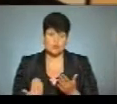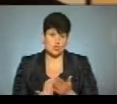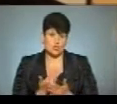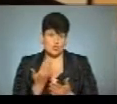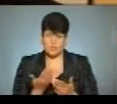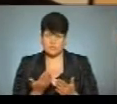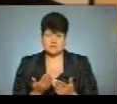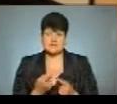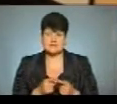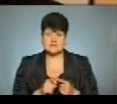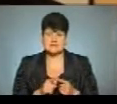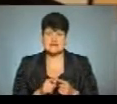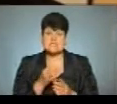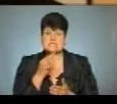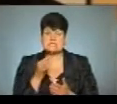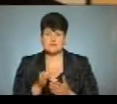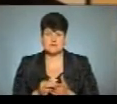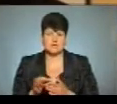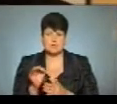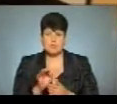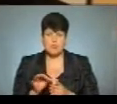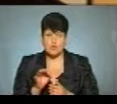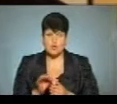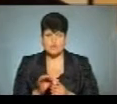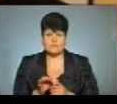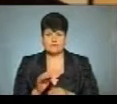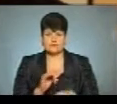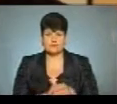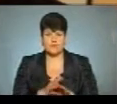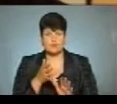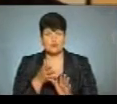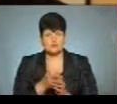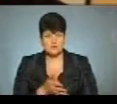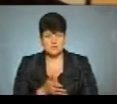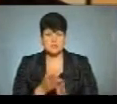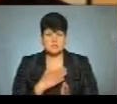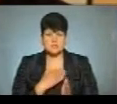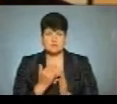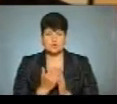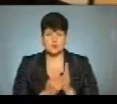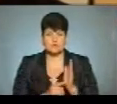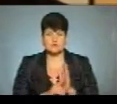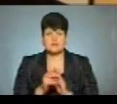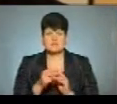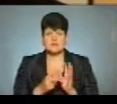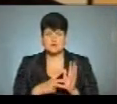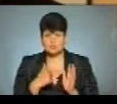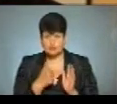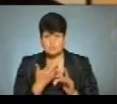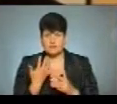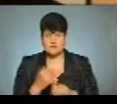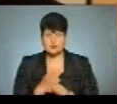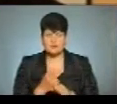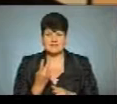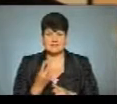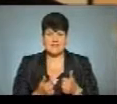продукт. Так, це аналітичний звіт. Він про динаміку прозорості, так, тому що наша програма розпочалася 2017 року, і ми вже розробили